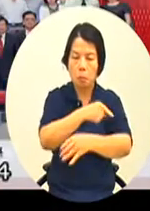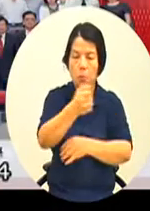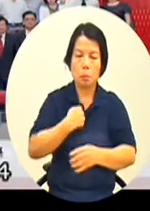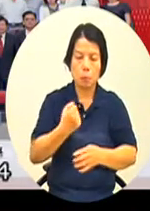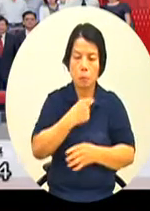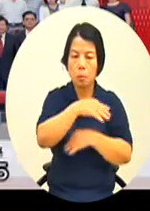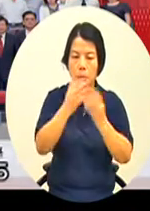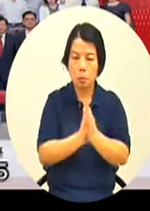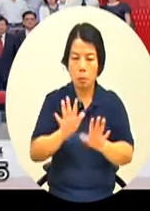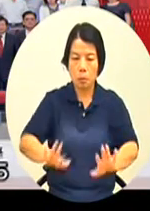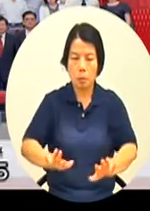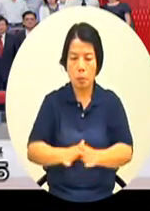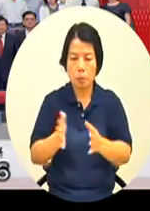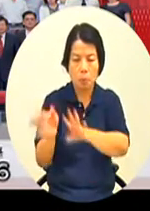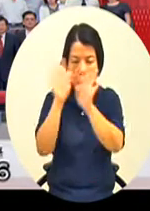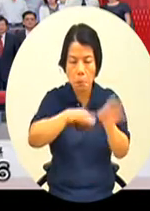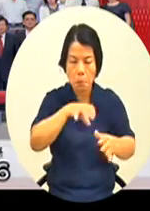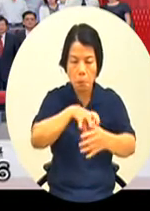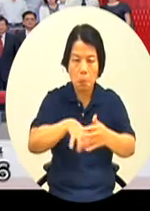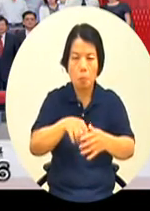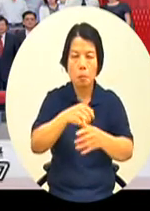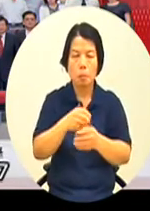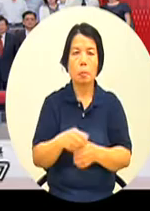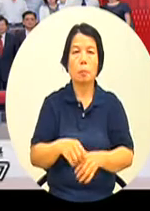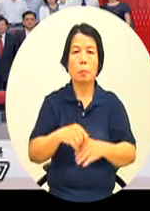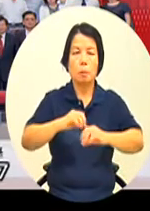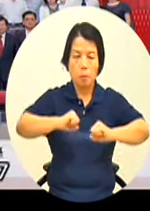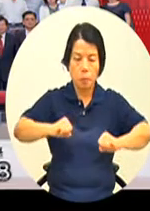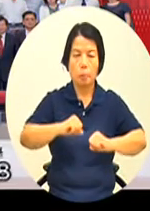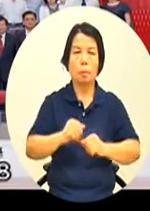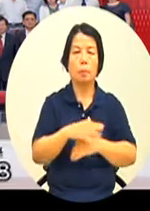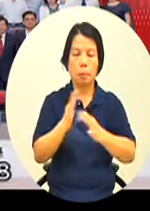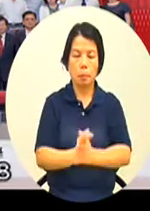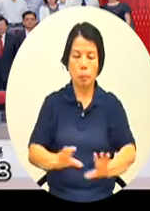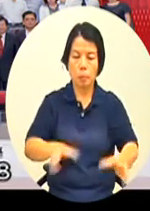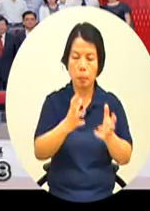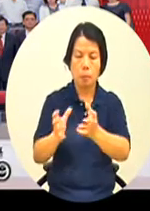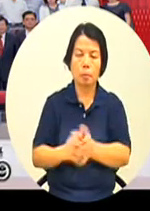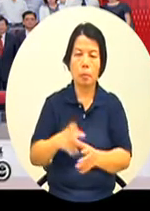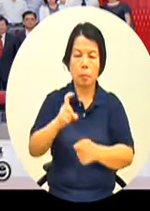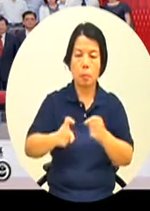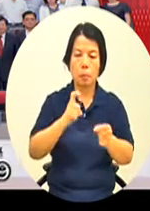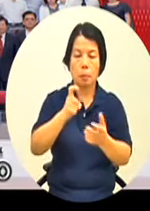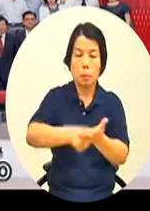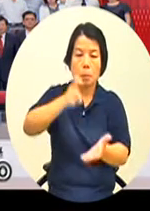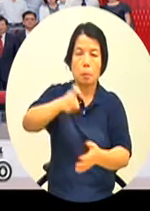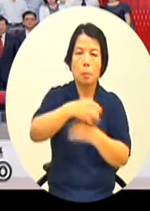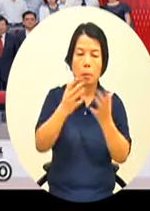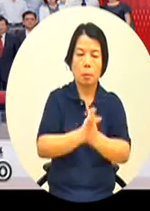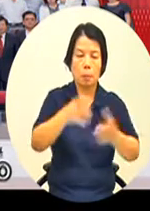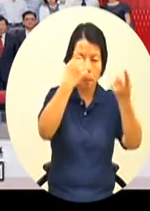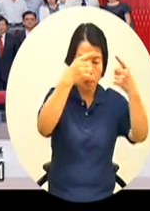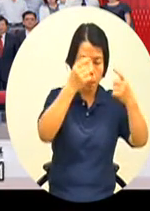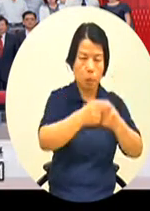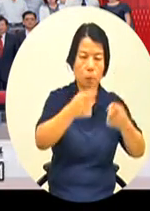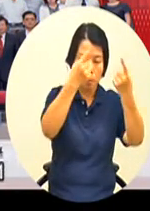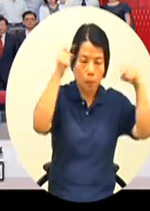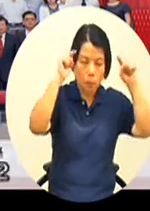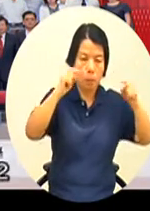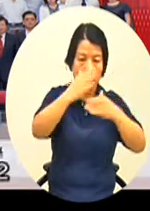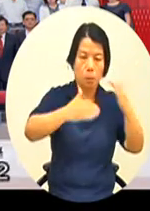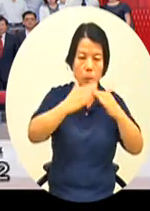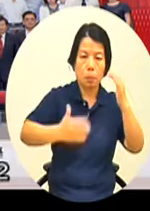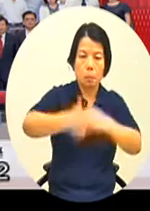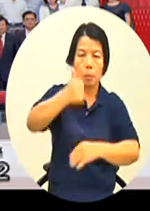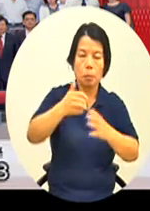那今年6月在政修科技大学，我们办理了第10次市长跟大学校长的会议，会中除了讨论南台